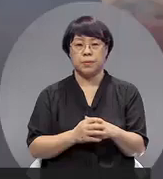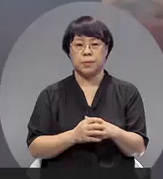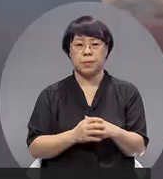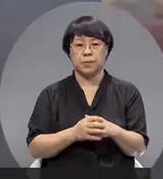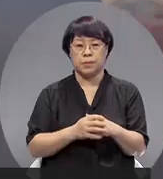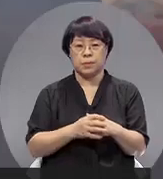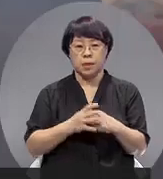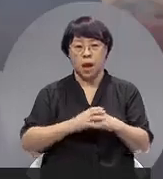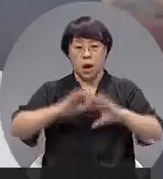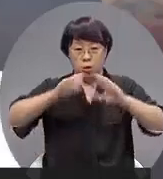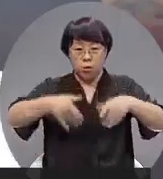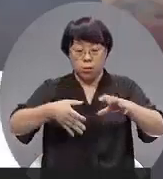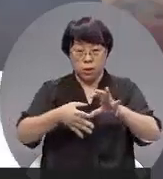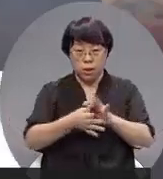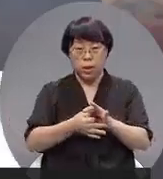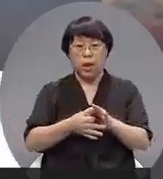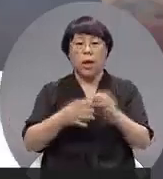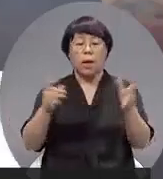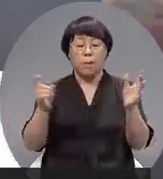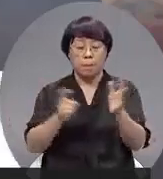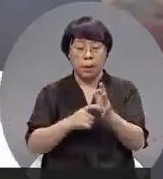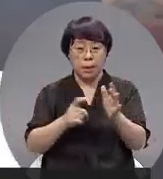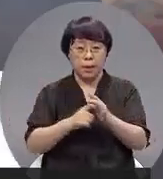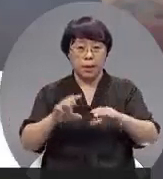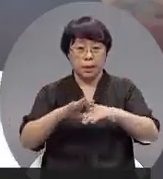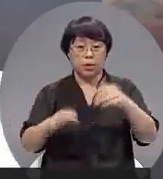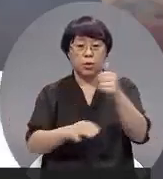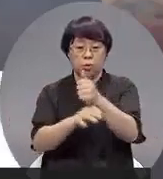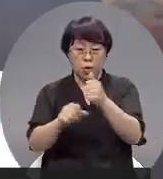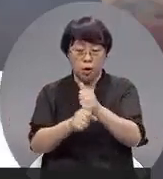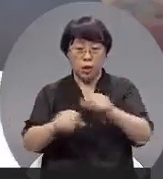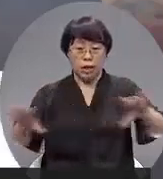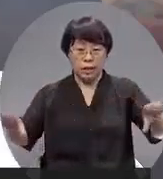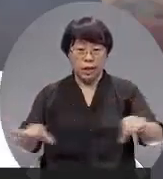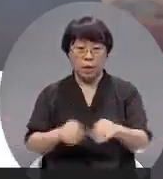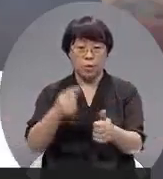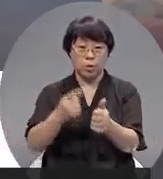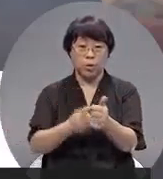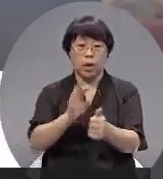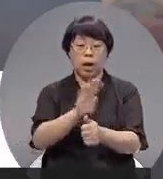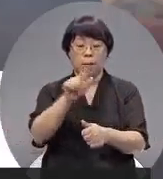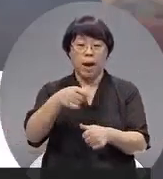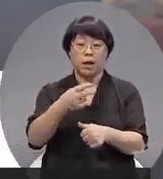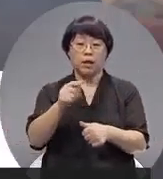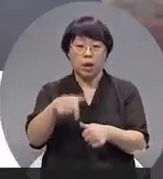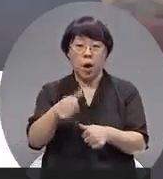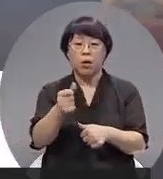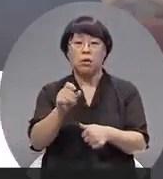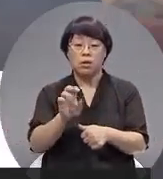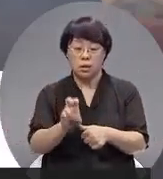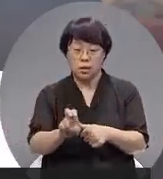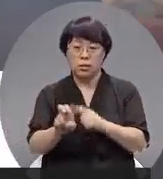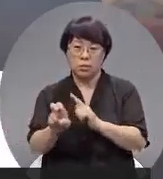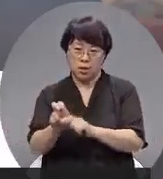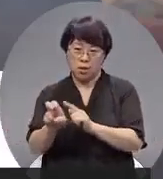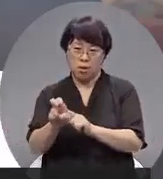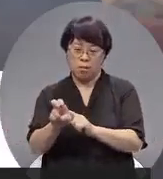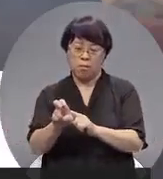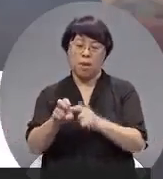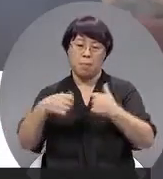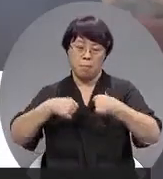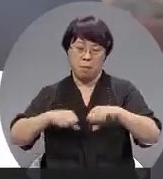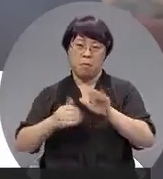주영 국민의 힘 비대위 출범과 함께 비대위 사무총장에 내정돼 떤 박덕흠 의원 이 총장직을 거절했습니다